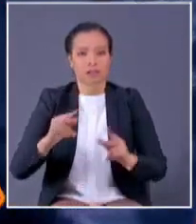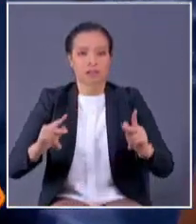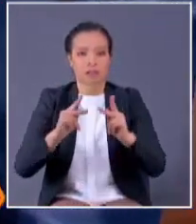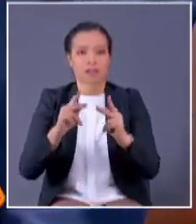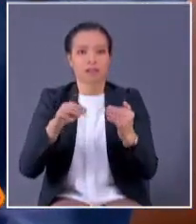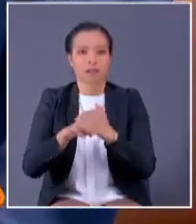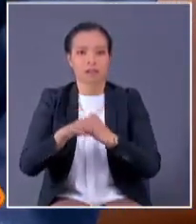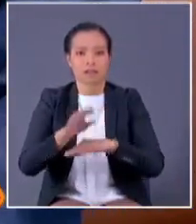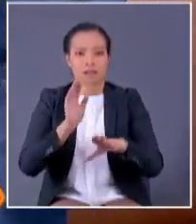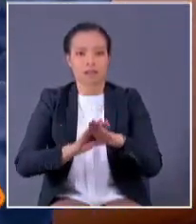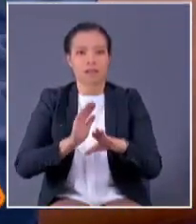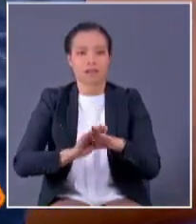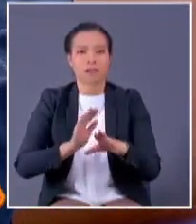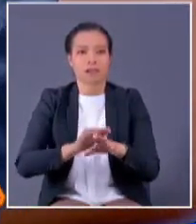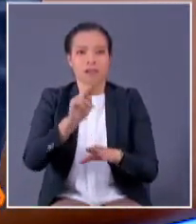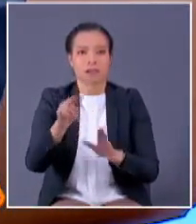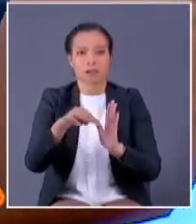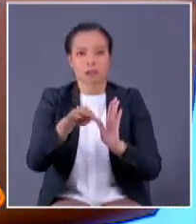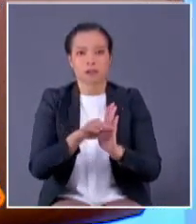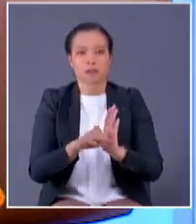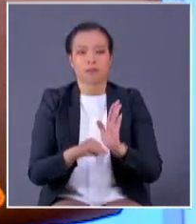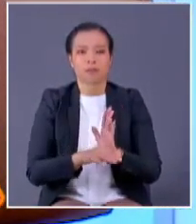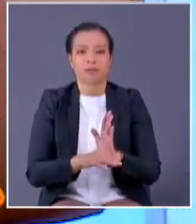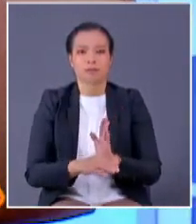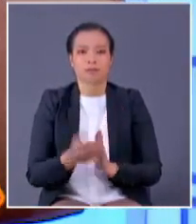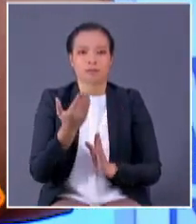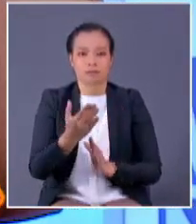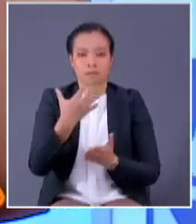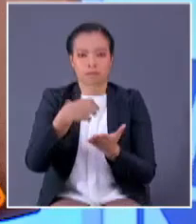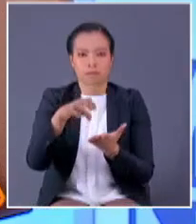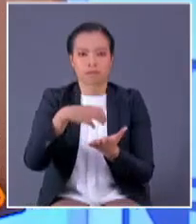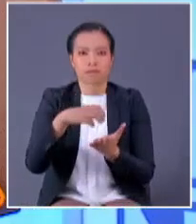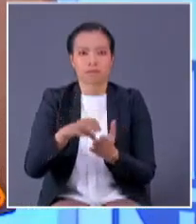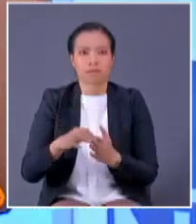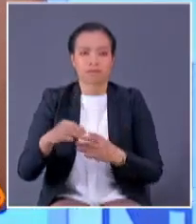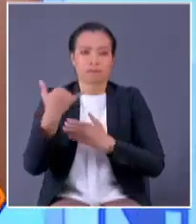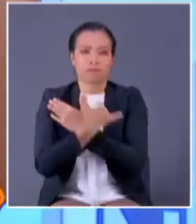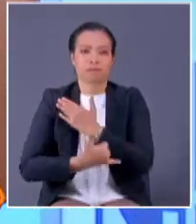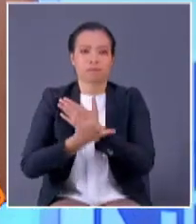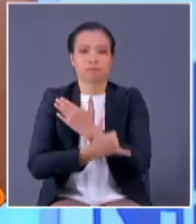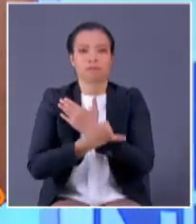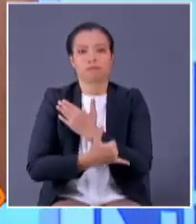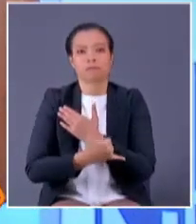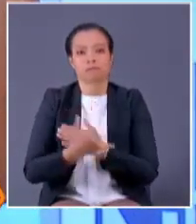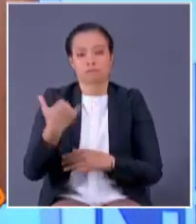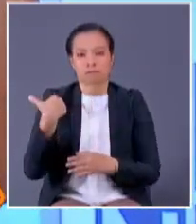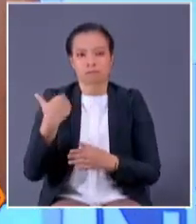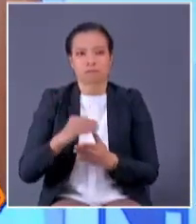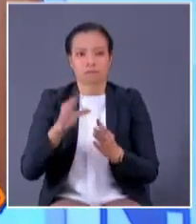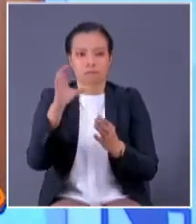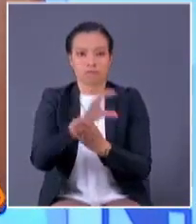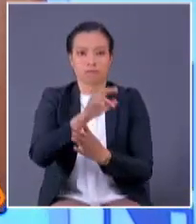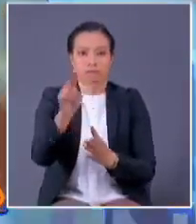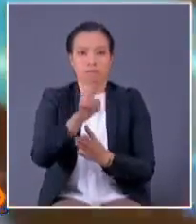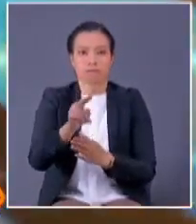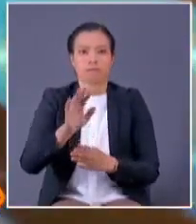ได้ดำริมาว่าจะใช้นโยบายอย่างนี้นะครับแล้วก็สิ่งที่ท่านพูดเนี่ยว่าต่างประเทศอ่ะเดี๋ยวนี้เขาบังคับใช้แล้วไ